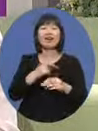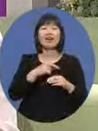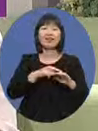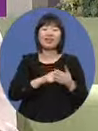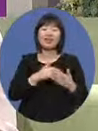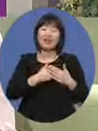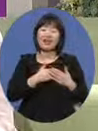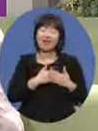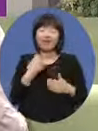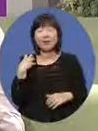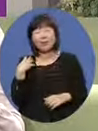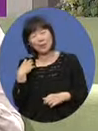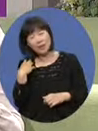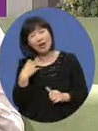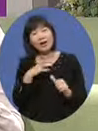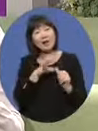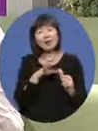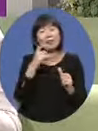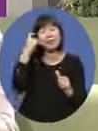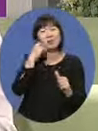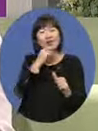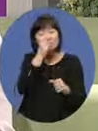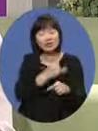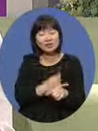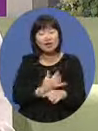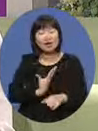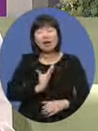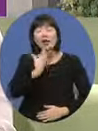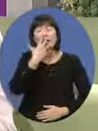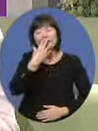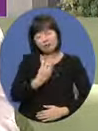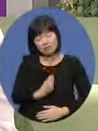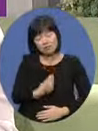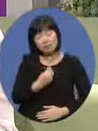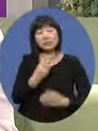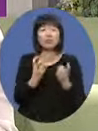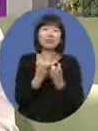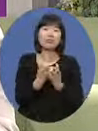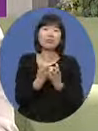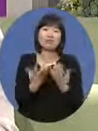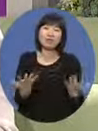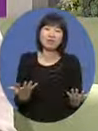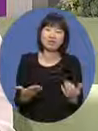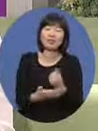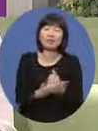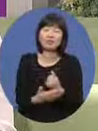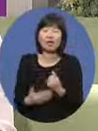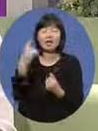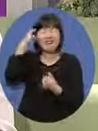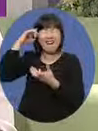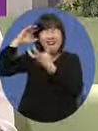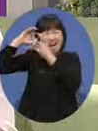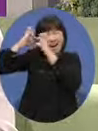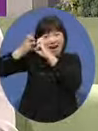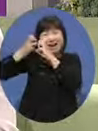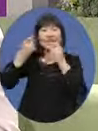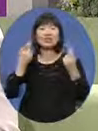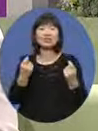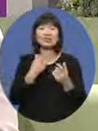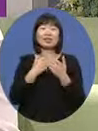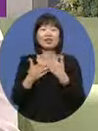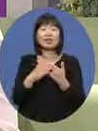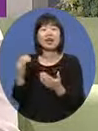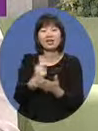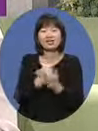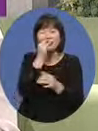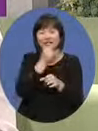떨리고 부담스럽고 압박감이 오고 한숨부터 나오고 어떻게 해야 될지 모르고 그러니까 머리에 쥐가 나고 이런 네. 경험들을 이제 가지고